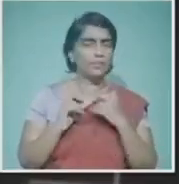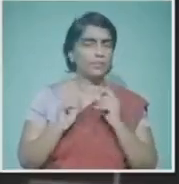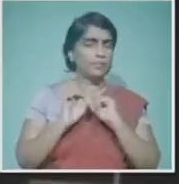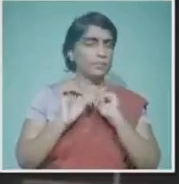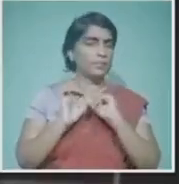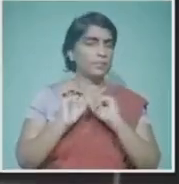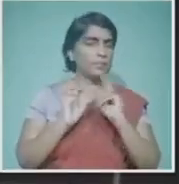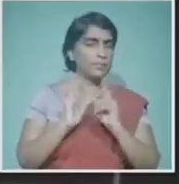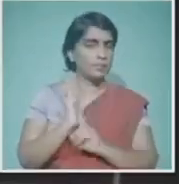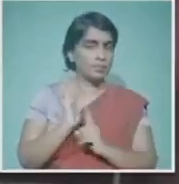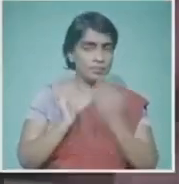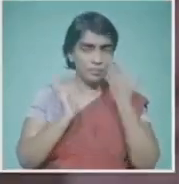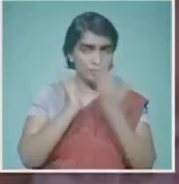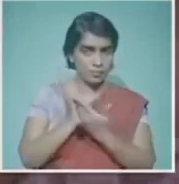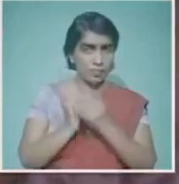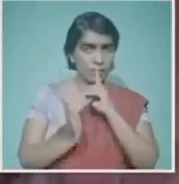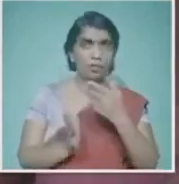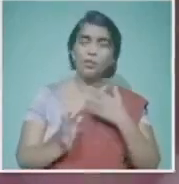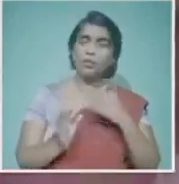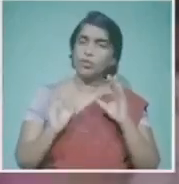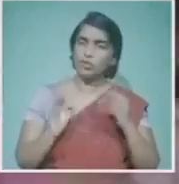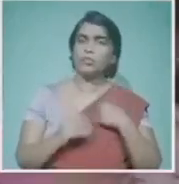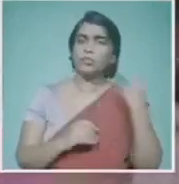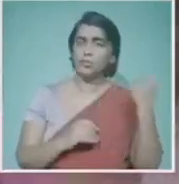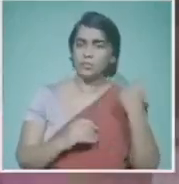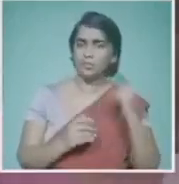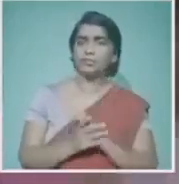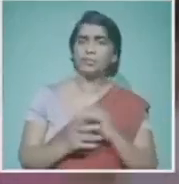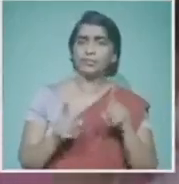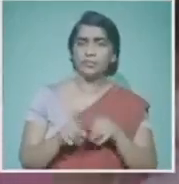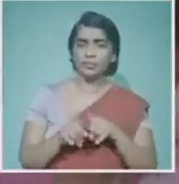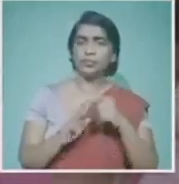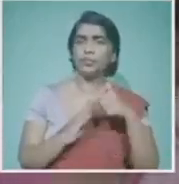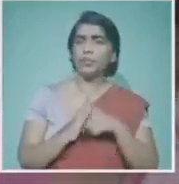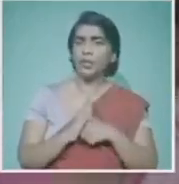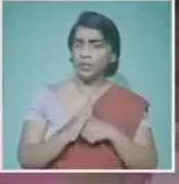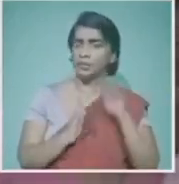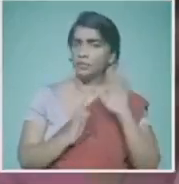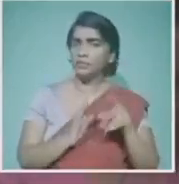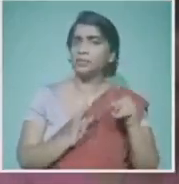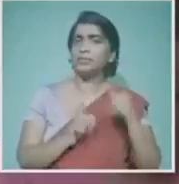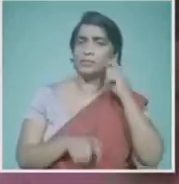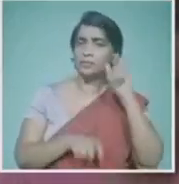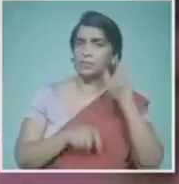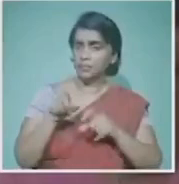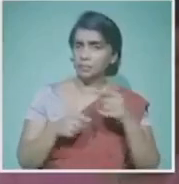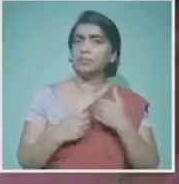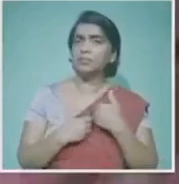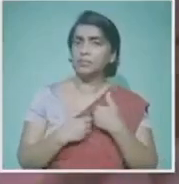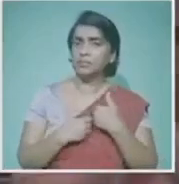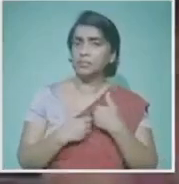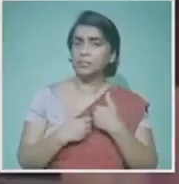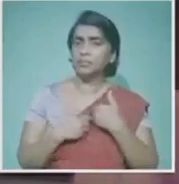கிடையாது. அதேபோன்று அப்படியான சூழல் வந்து தென்பகுதியில் இருக்கிற எழுச்சிக்கு முகம் கொடுக்கக்கூடிய சூழலை உருவாக்க வேண்டுமா இருந்தால்